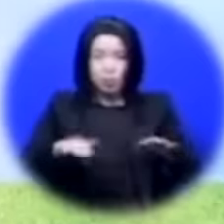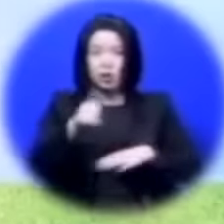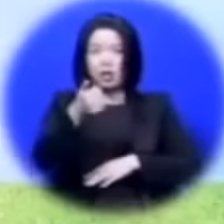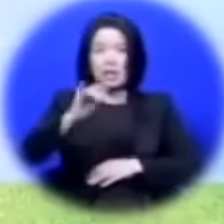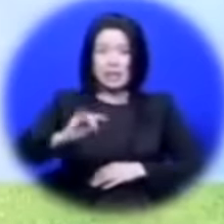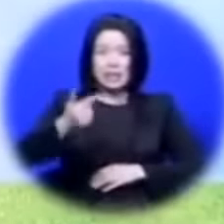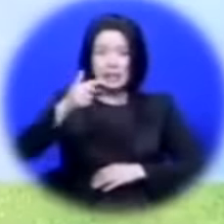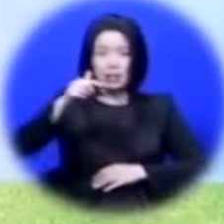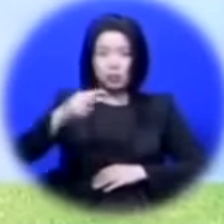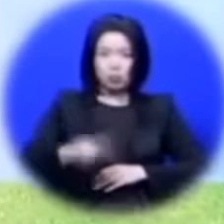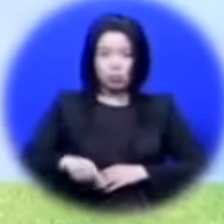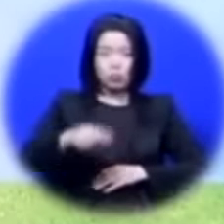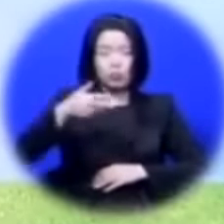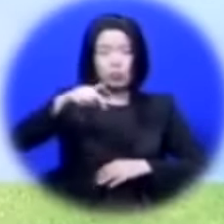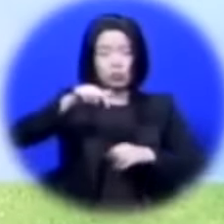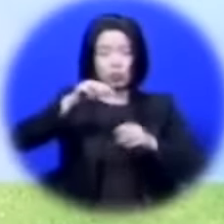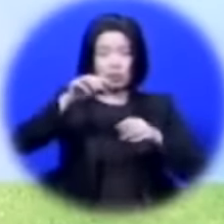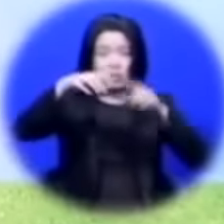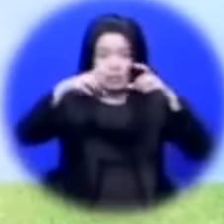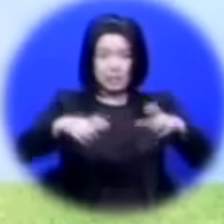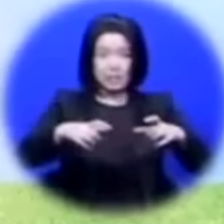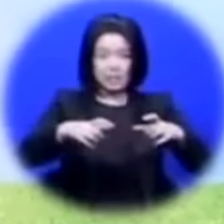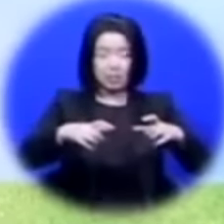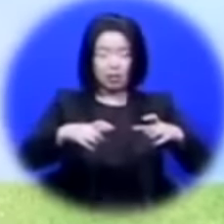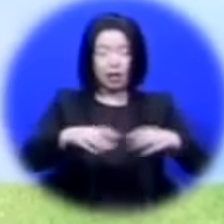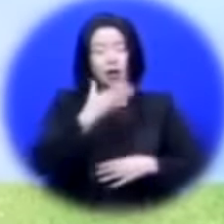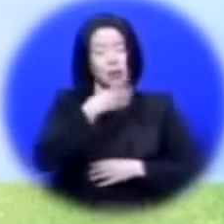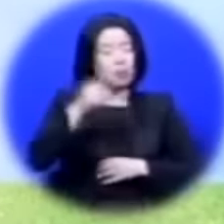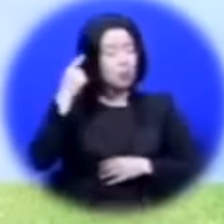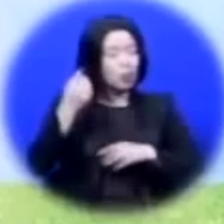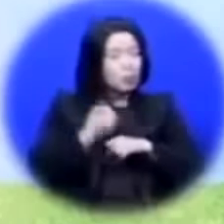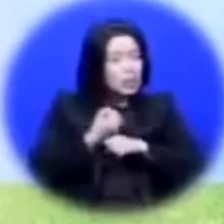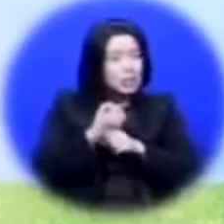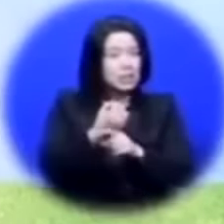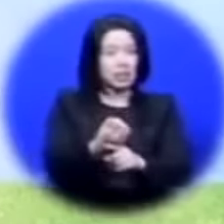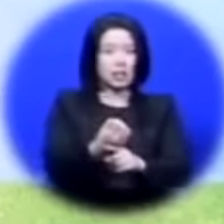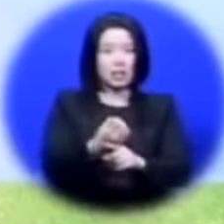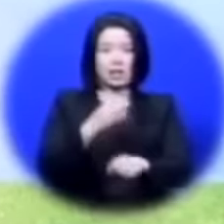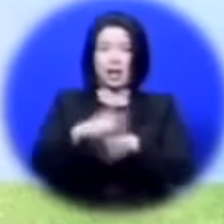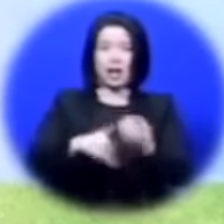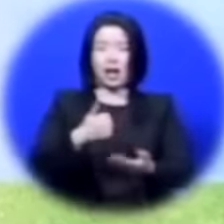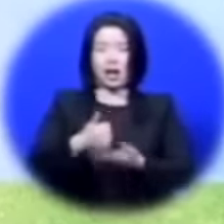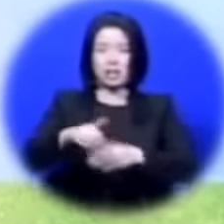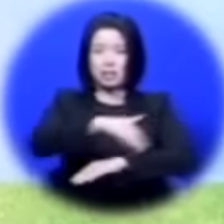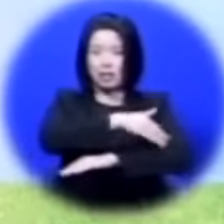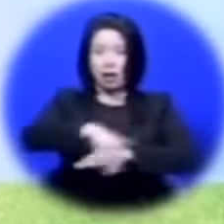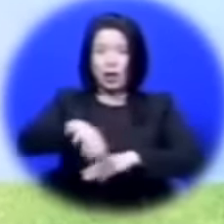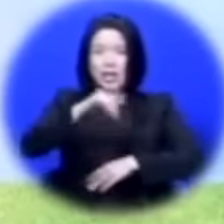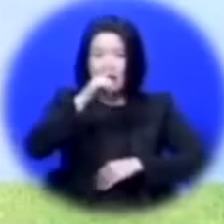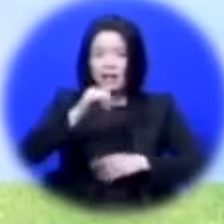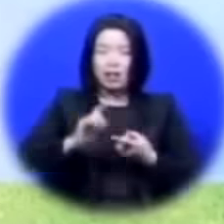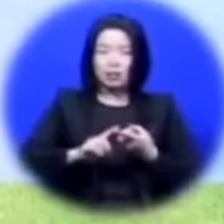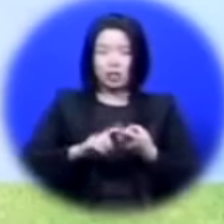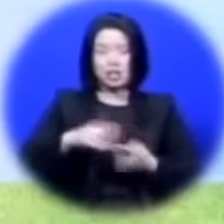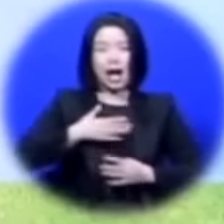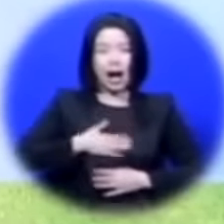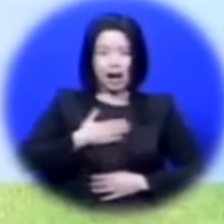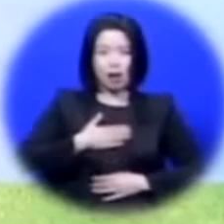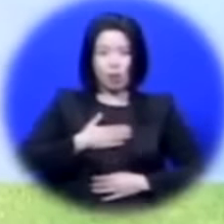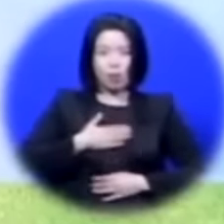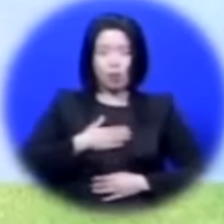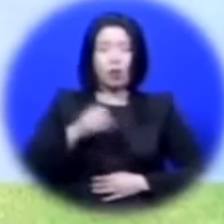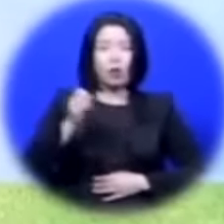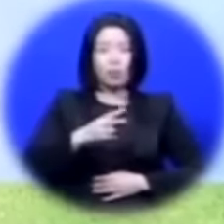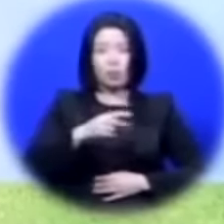교도들 있는 지역에 복음을 전하게 하시는 하나님의 계획이 있다는 것을 알고 그리고